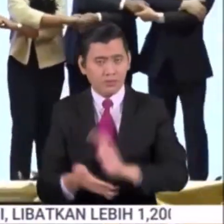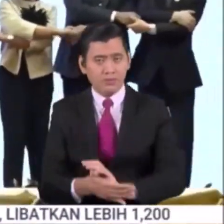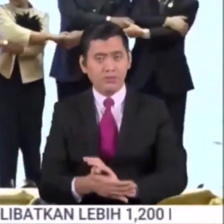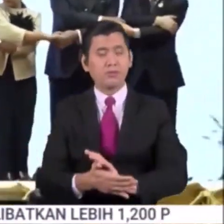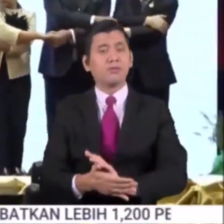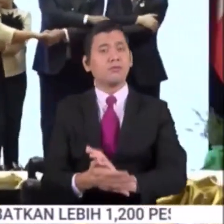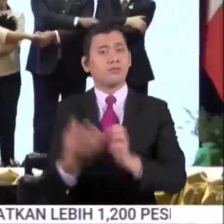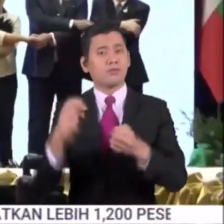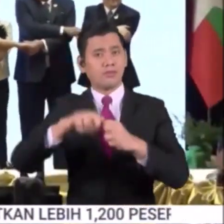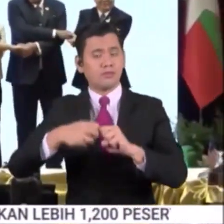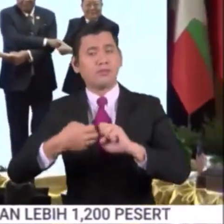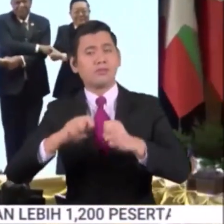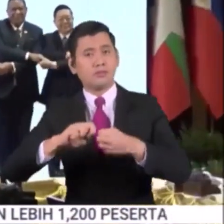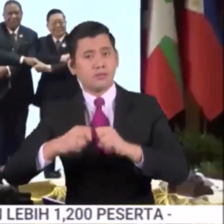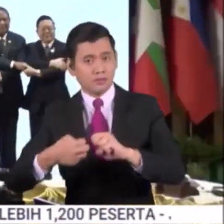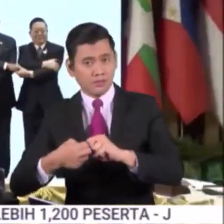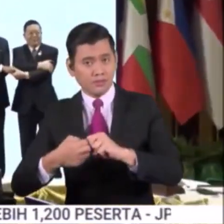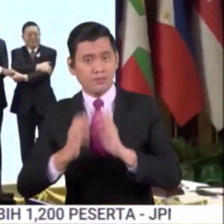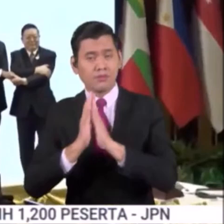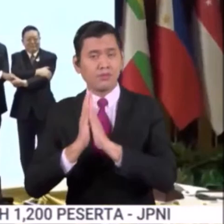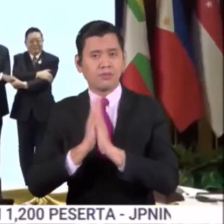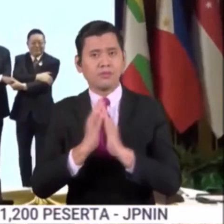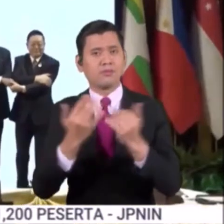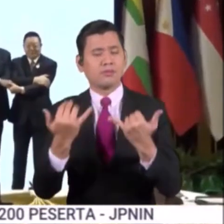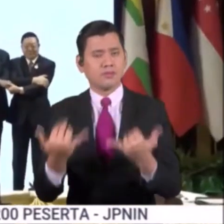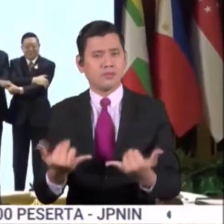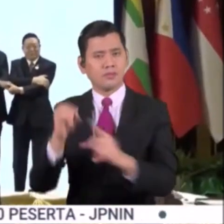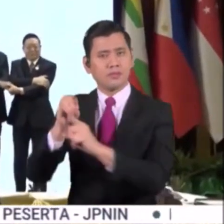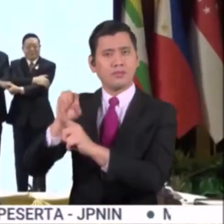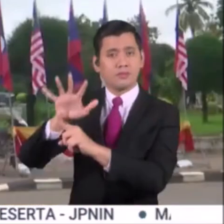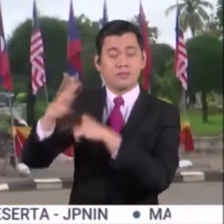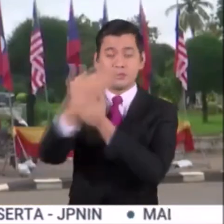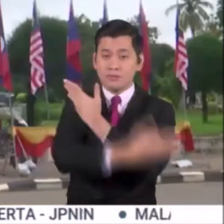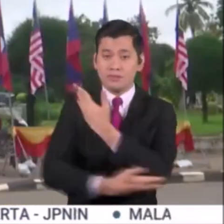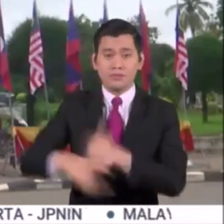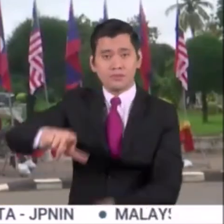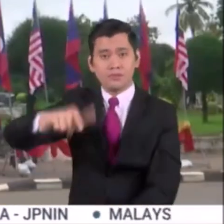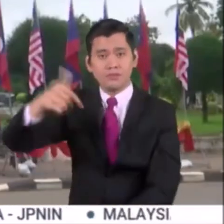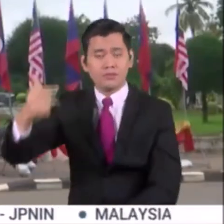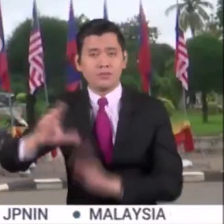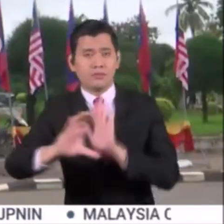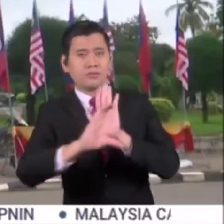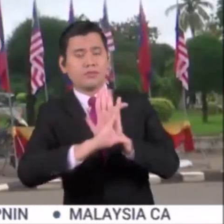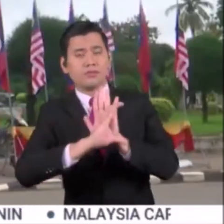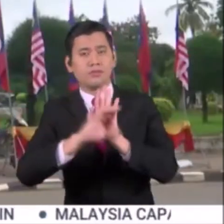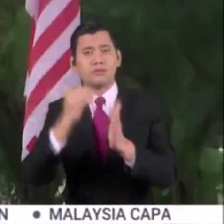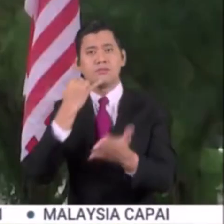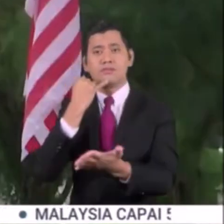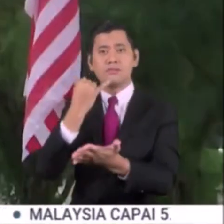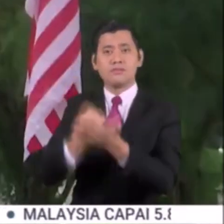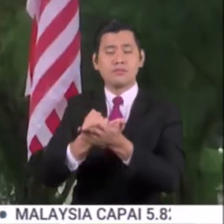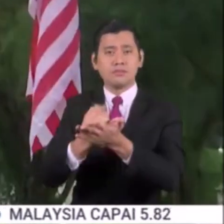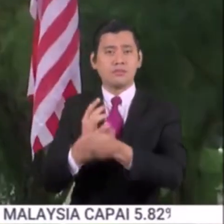menyelesaikan isu Myanmar yang kini memberi kesan kepada negara lain di rantau ini. Antaranya jenayah